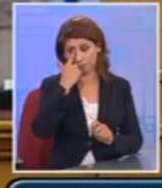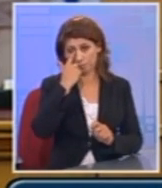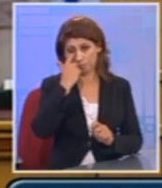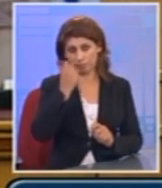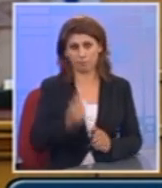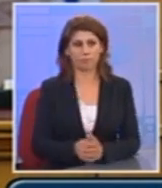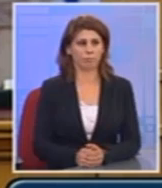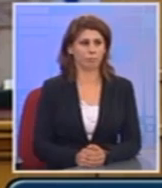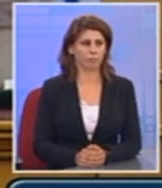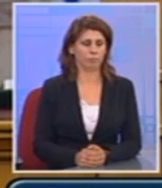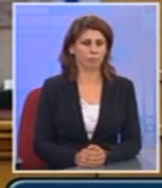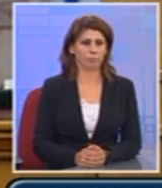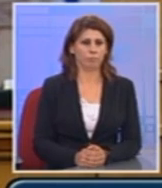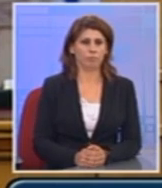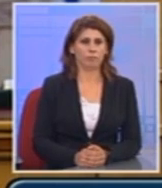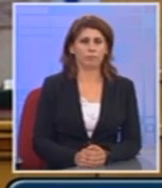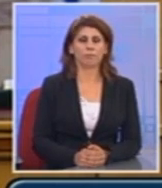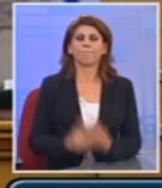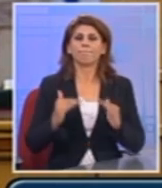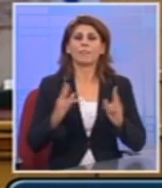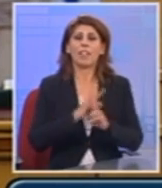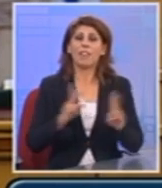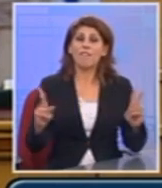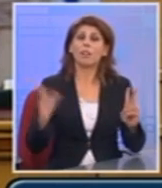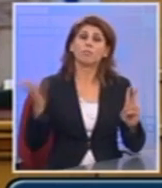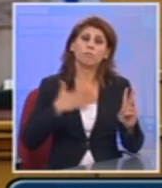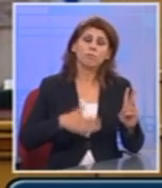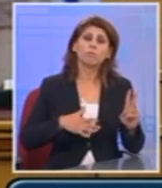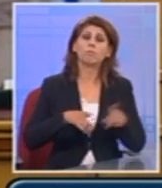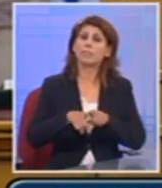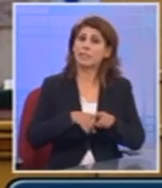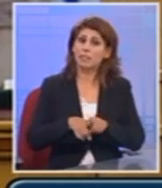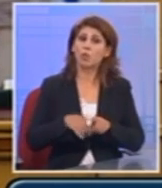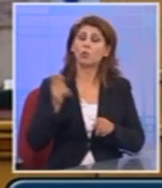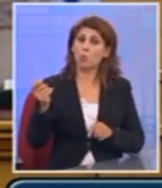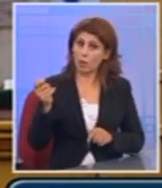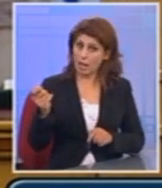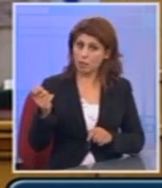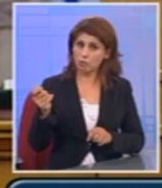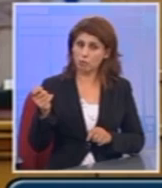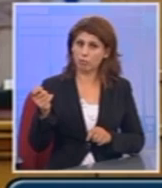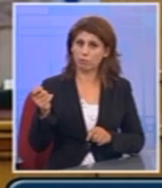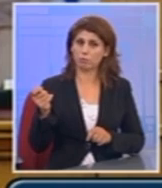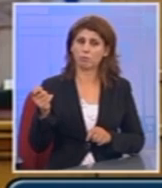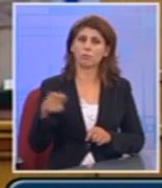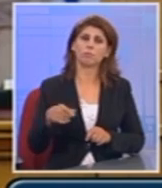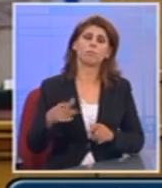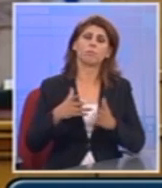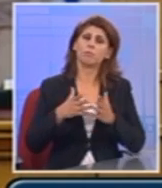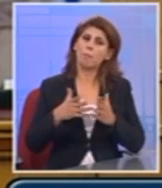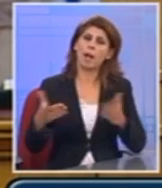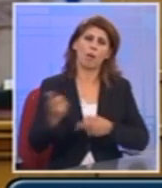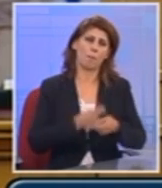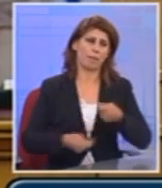δημιουργεί καταστάσεις διαφάνειας αν θέλετε και σχέσεις του χρέους με τους μεγάλους